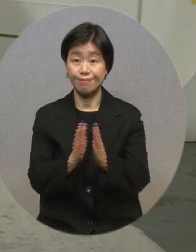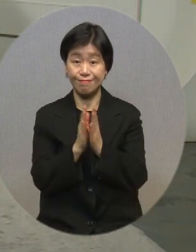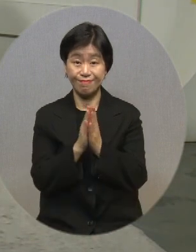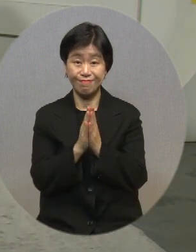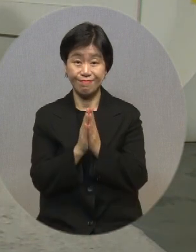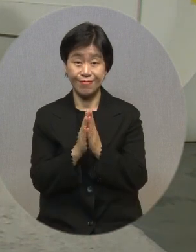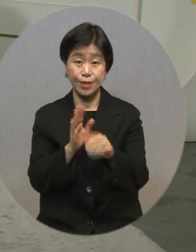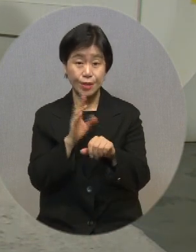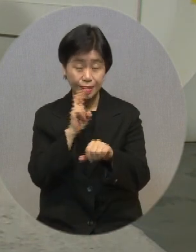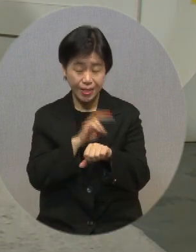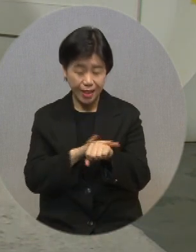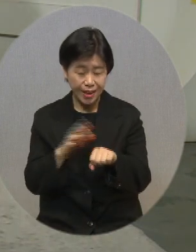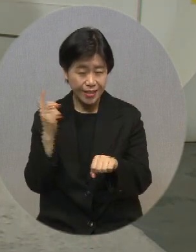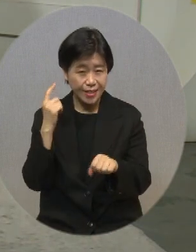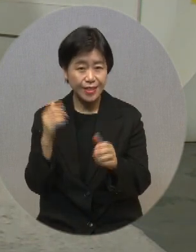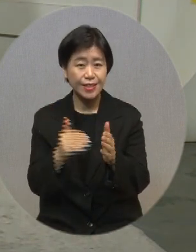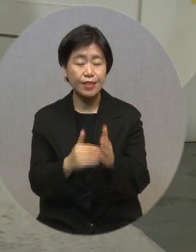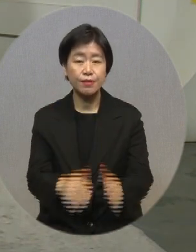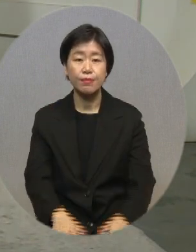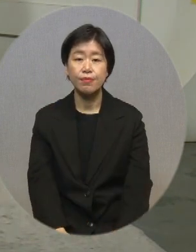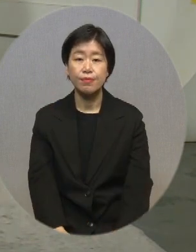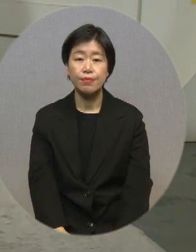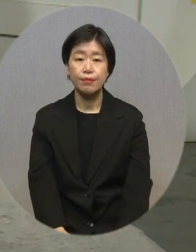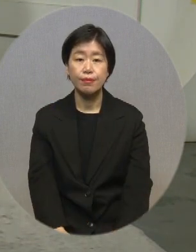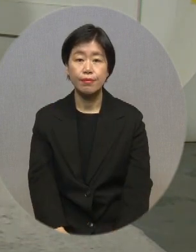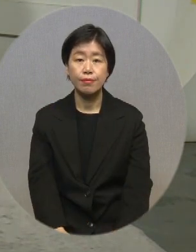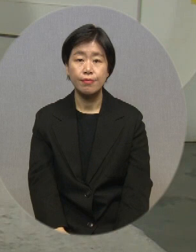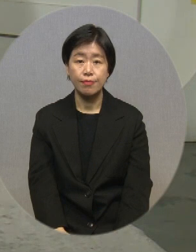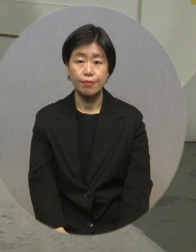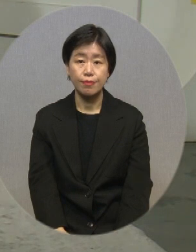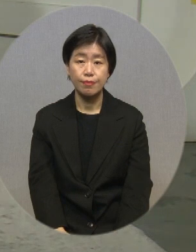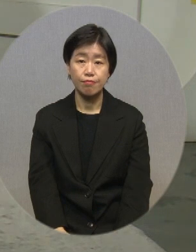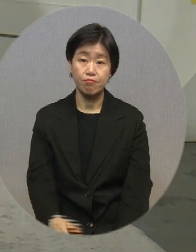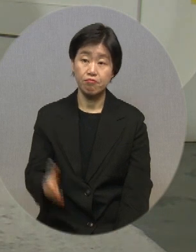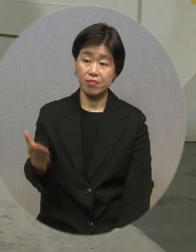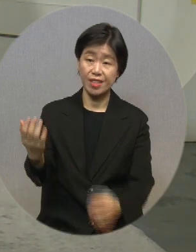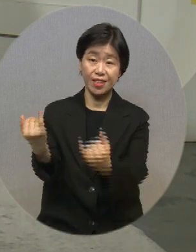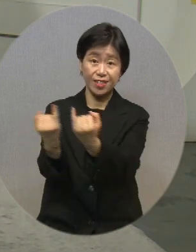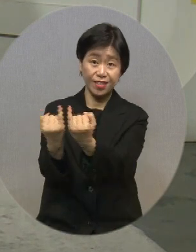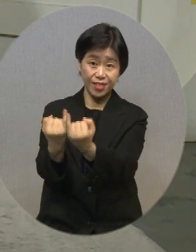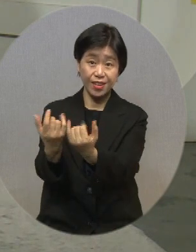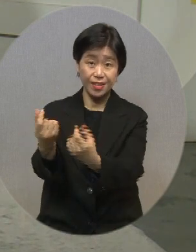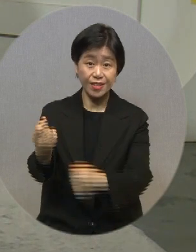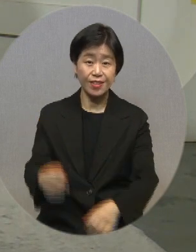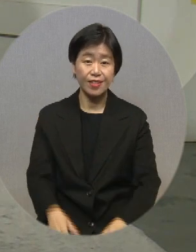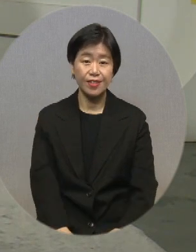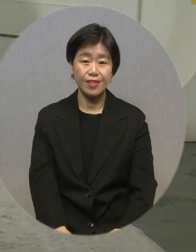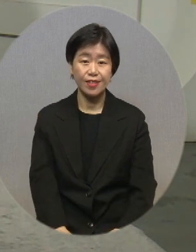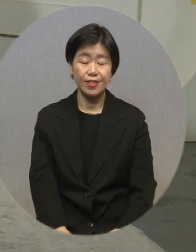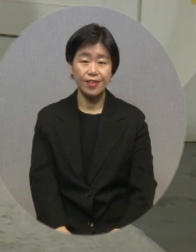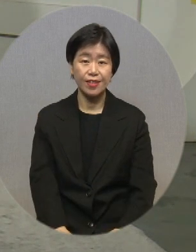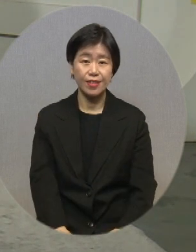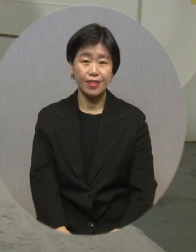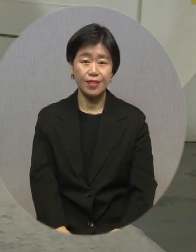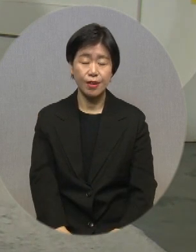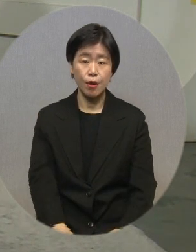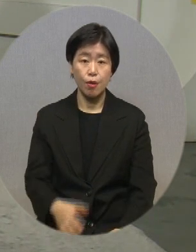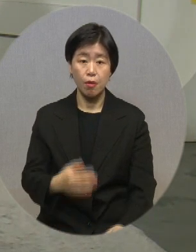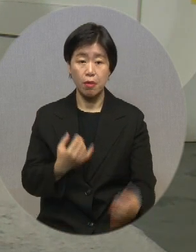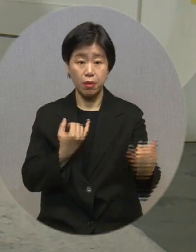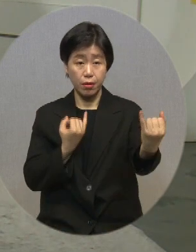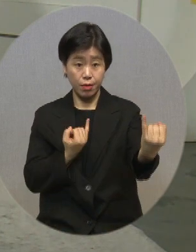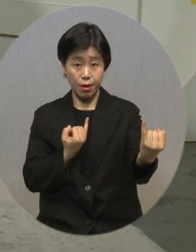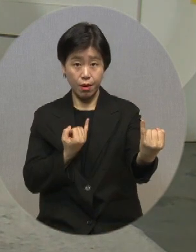잘 들었습니다. 잘 들었습니다. 예. 근데 저기 같은 여자의 입장에서 네. 이게 하고 싶은 말이